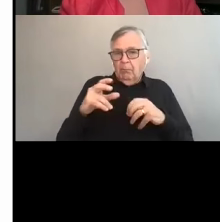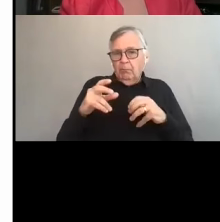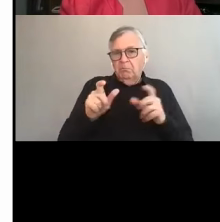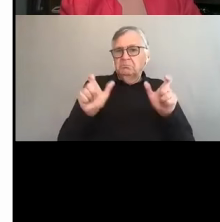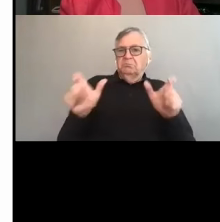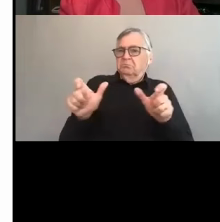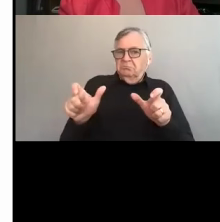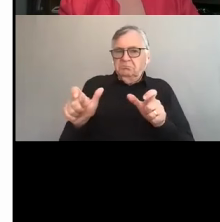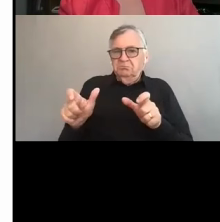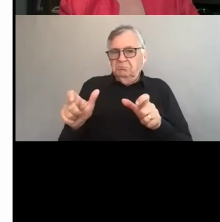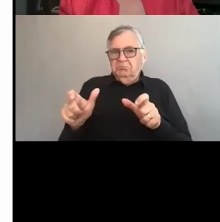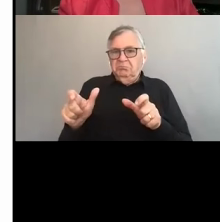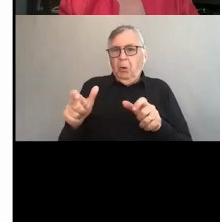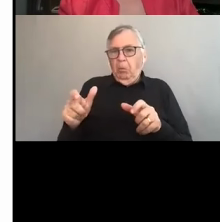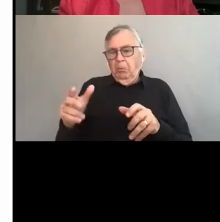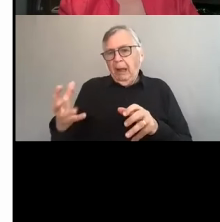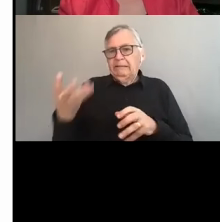pas totalement protectrice.